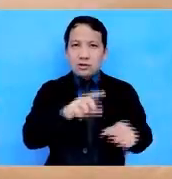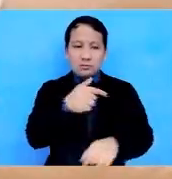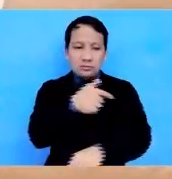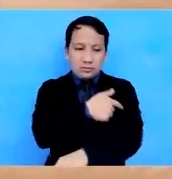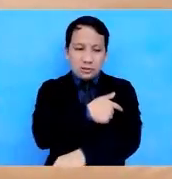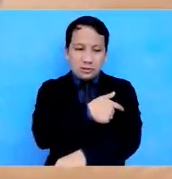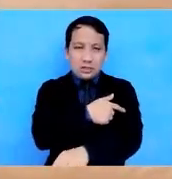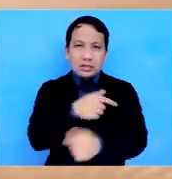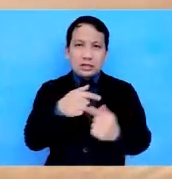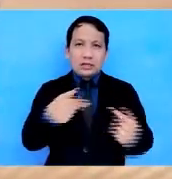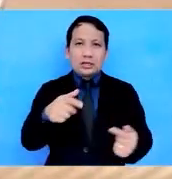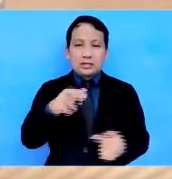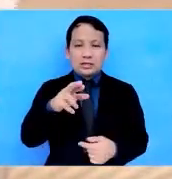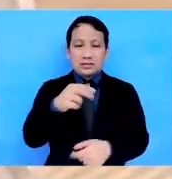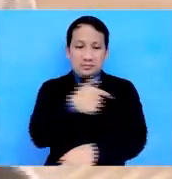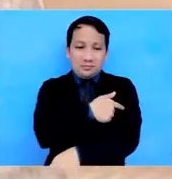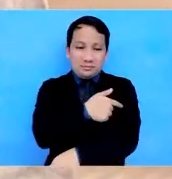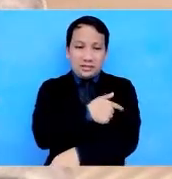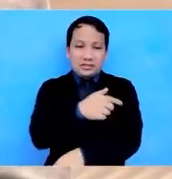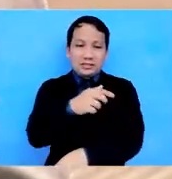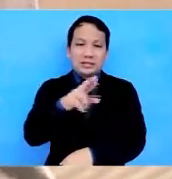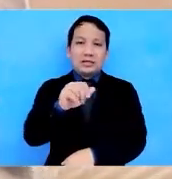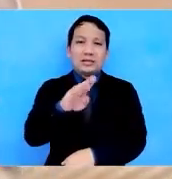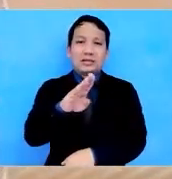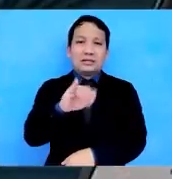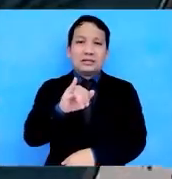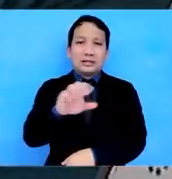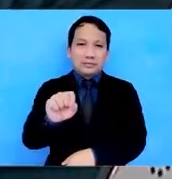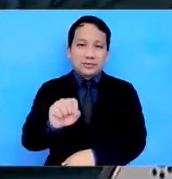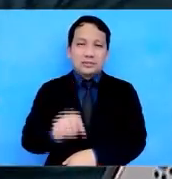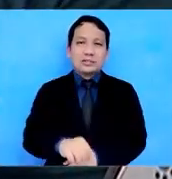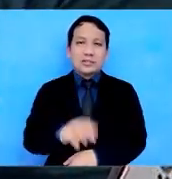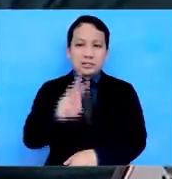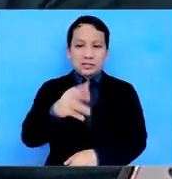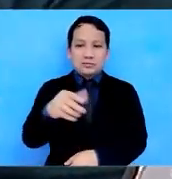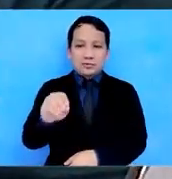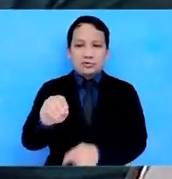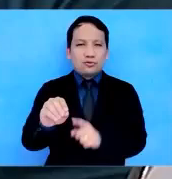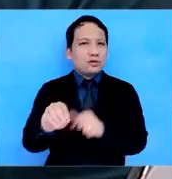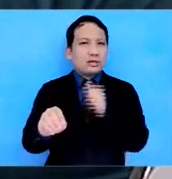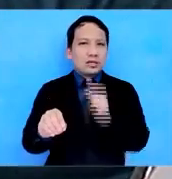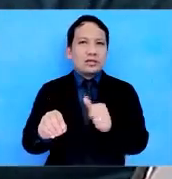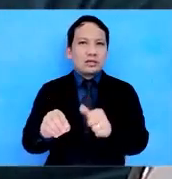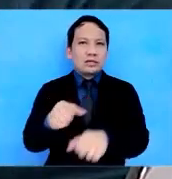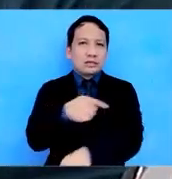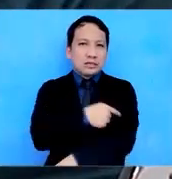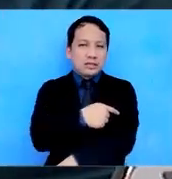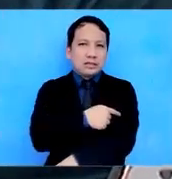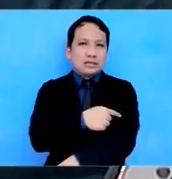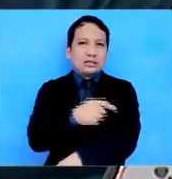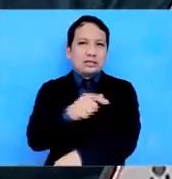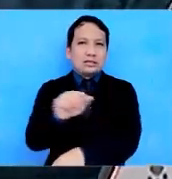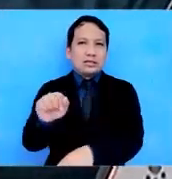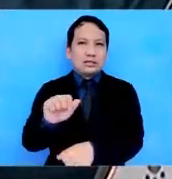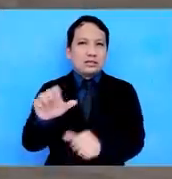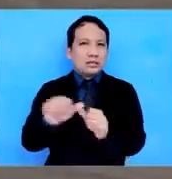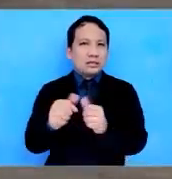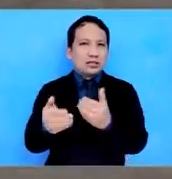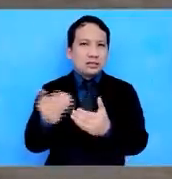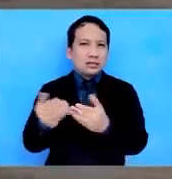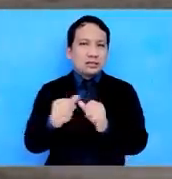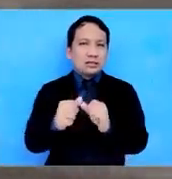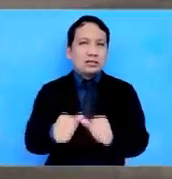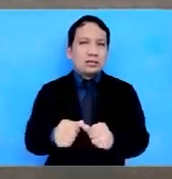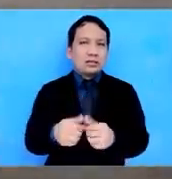anti-rabies vaccine. Ayon sa World Health Organization, hindi rin basta-basta nagtuturok na anti-rabies vaccine. Ang